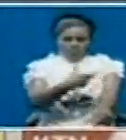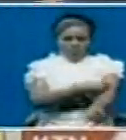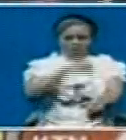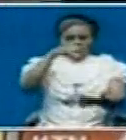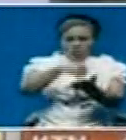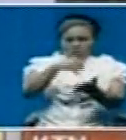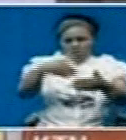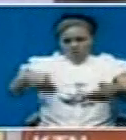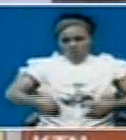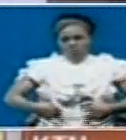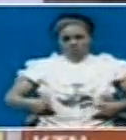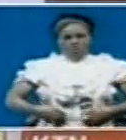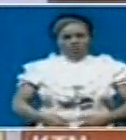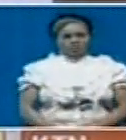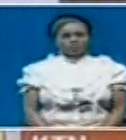mwa vijana.